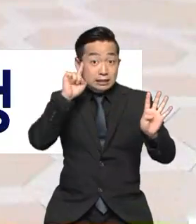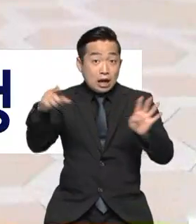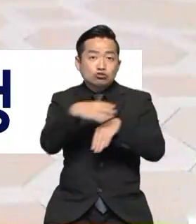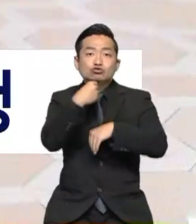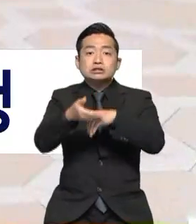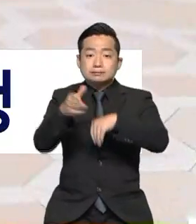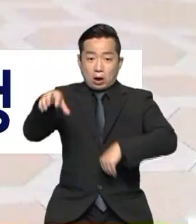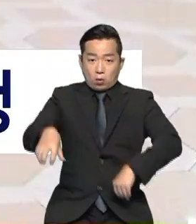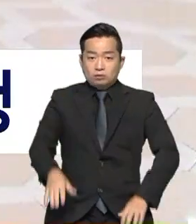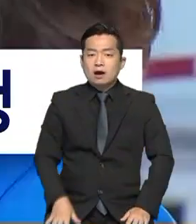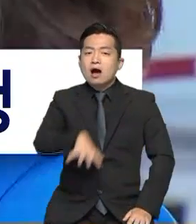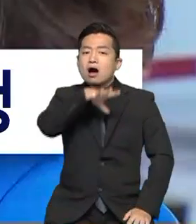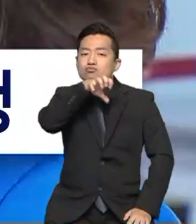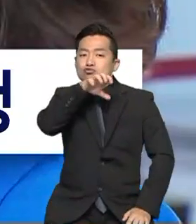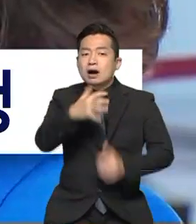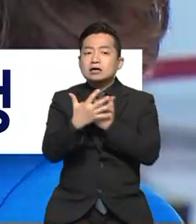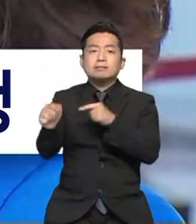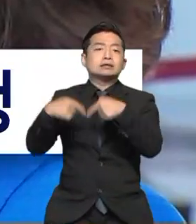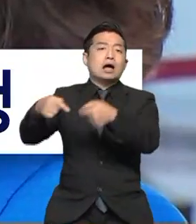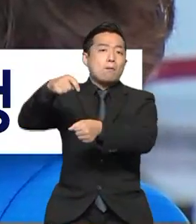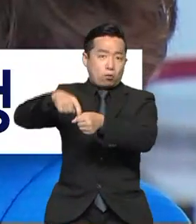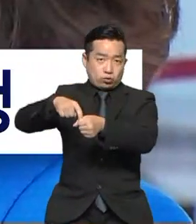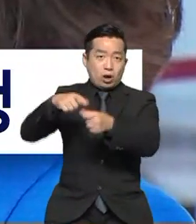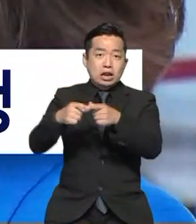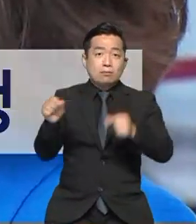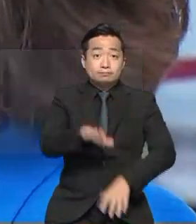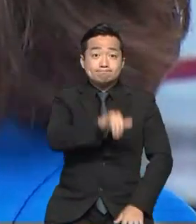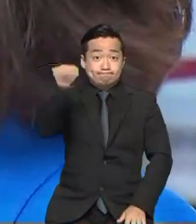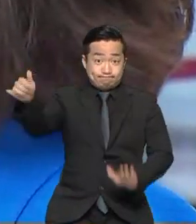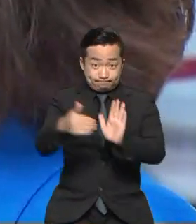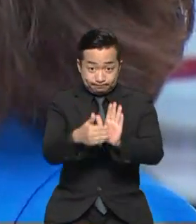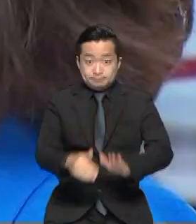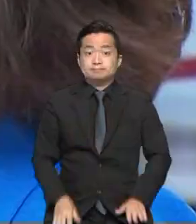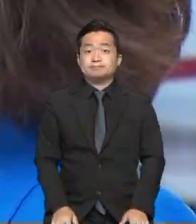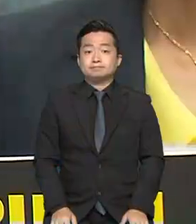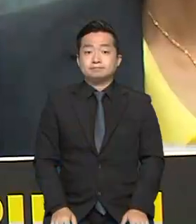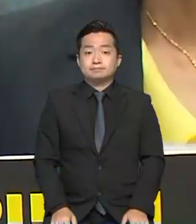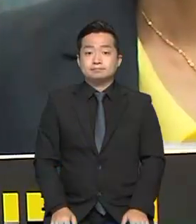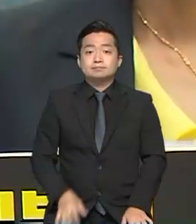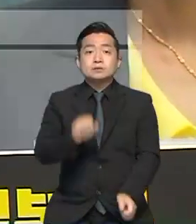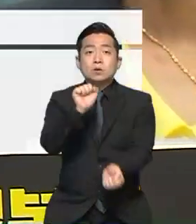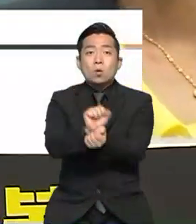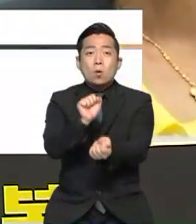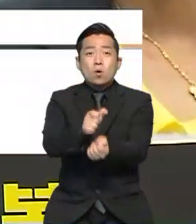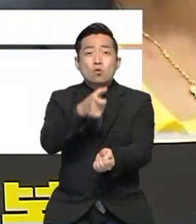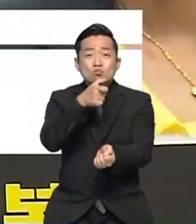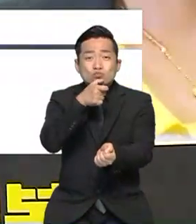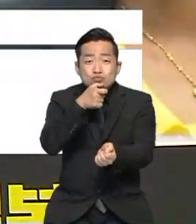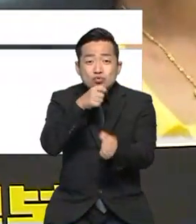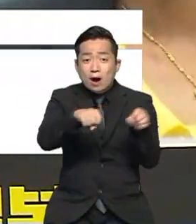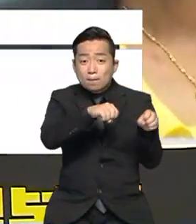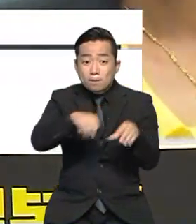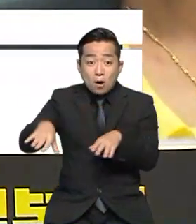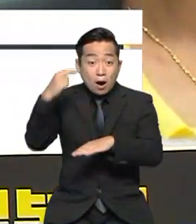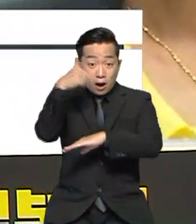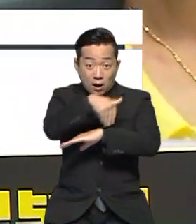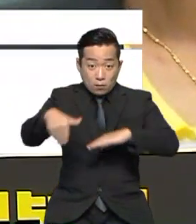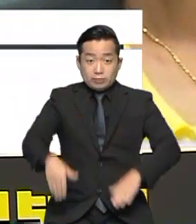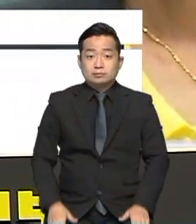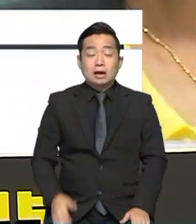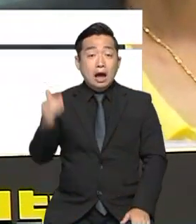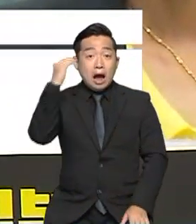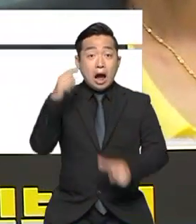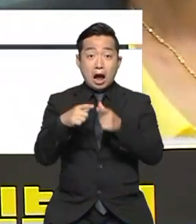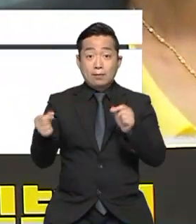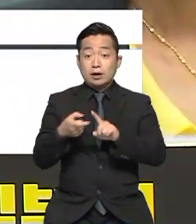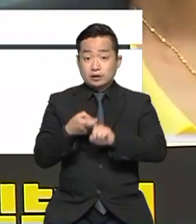후쿠시마 현지 항의 집회에 참석하기 위해 일본으로 출국했습니다. 오염수 방류 대응에 대한 한일